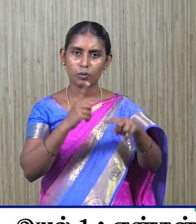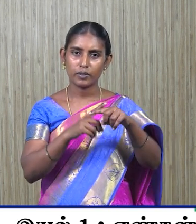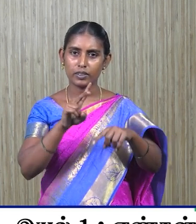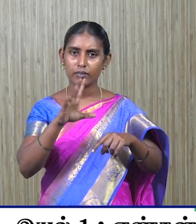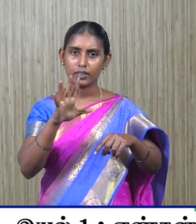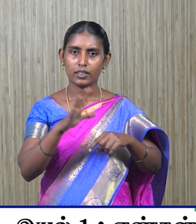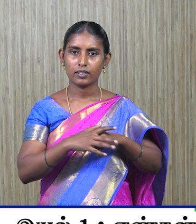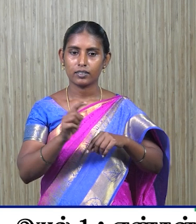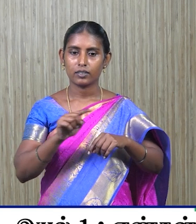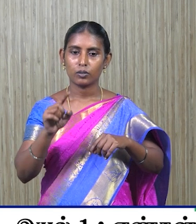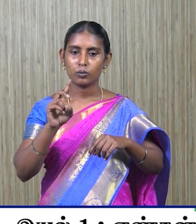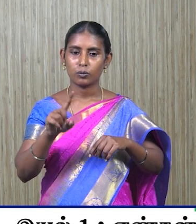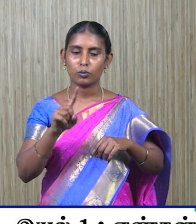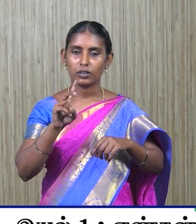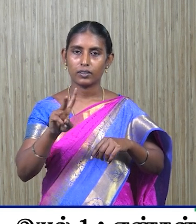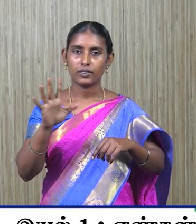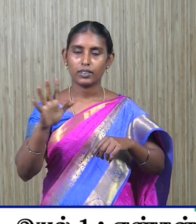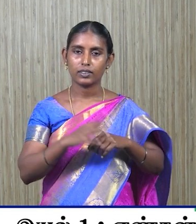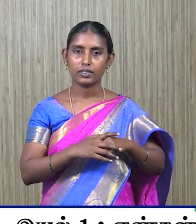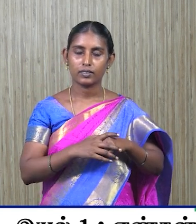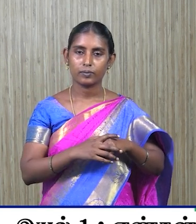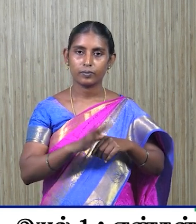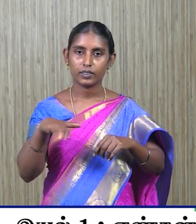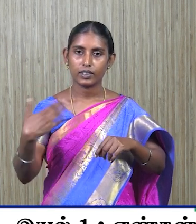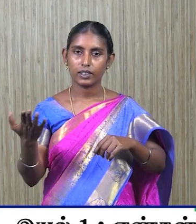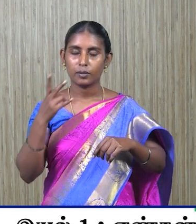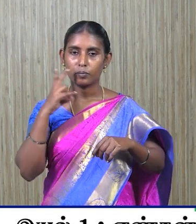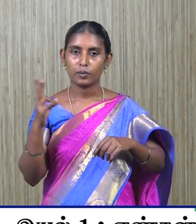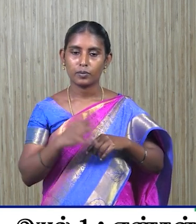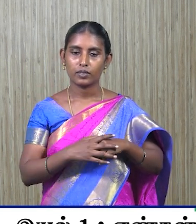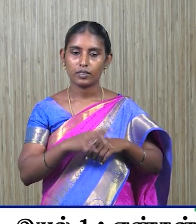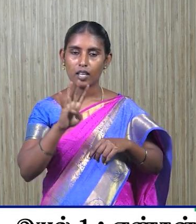கிடைக்கும்? 125. சரி, நம் வலதுபுறம் பார்க்கலாம்.